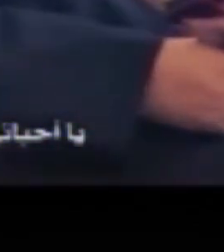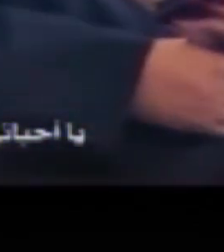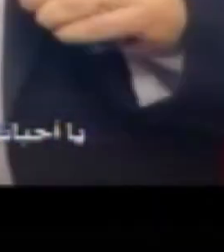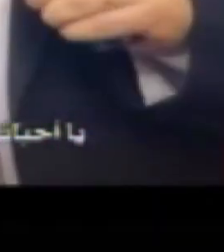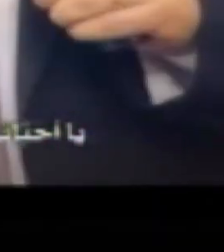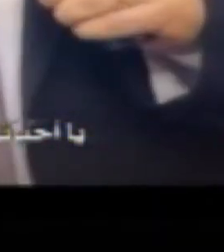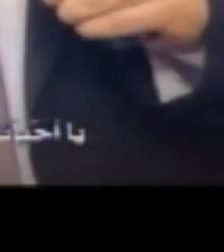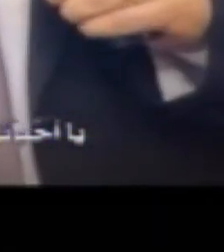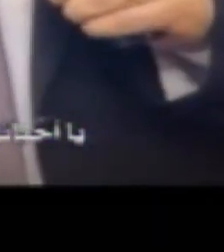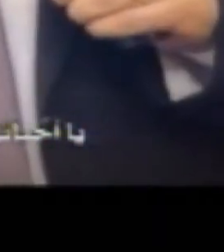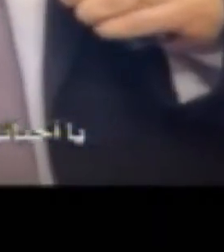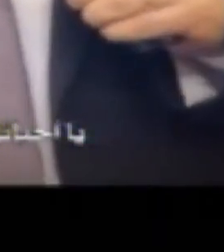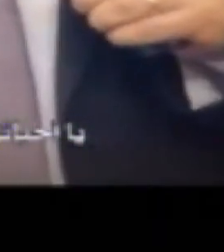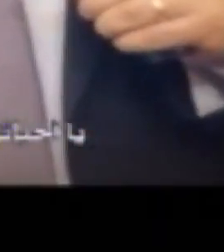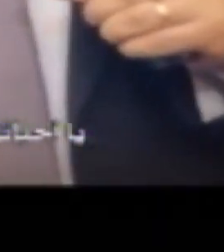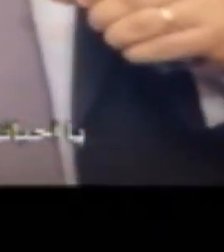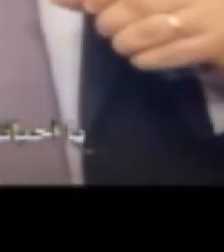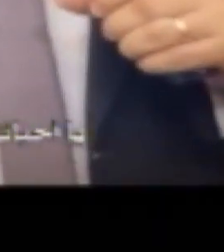دائما مملوءه